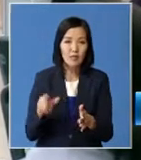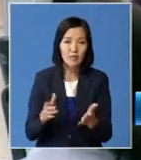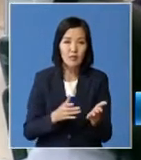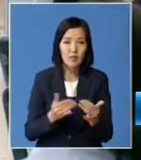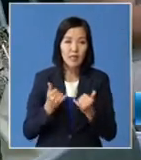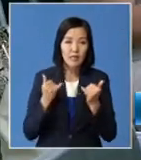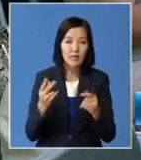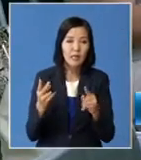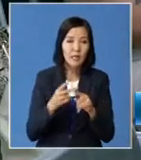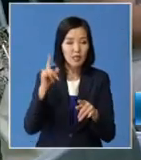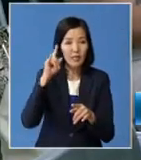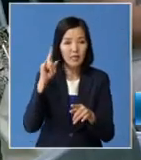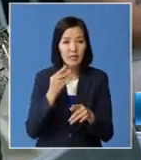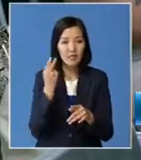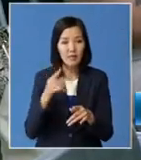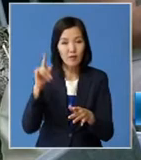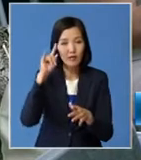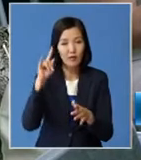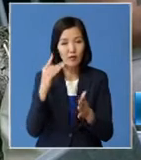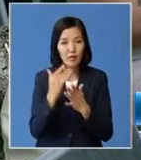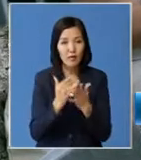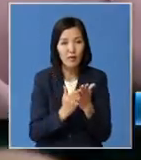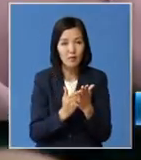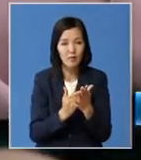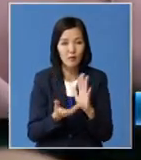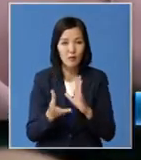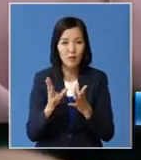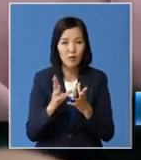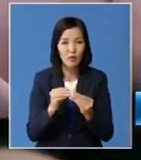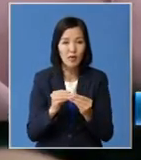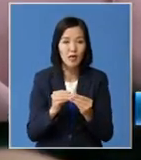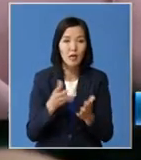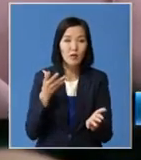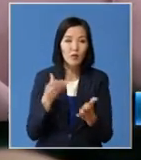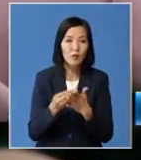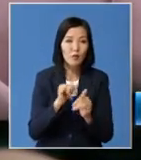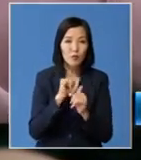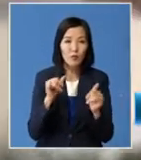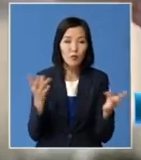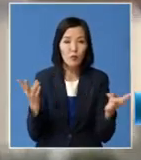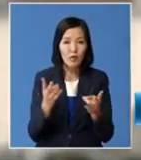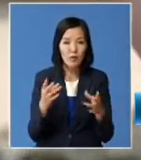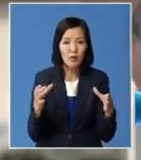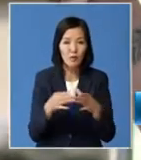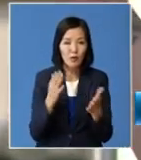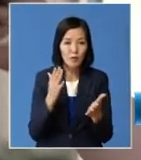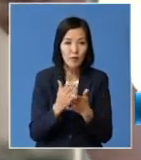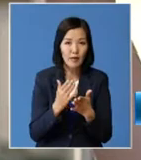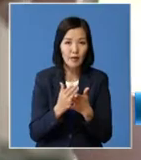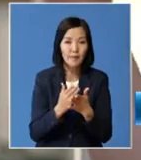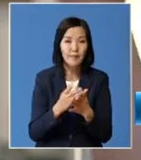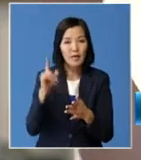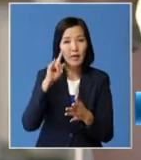отыр. Екіншіден, Қазақстанды цифрландыру бағдарламасы аясында қолма-қол ақшасыз төлемдерді көбейту қажет деген бөлім бар. Осыған орай ел